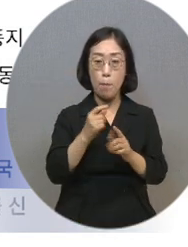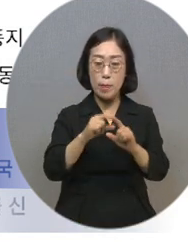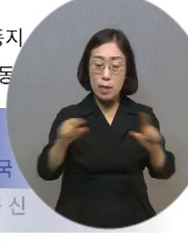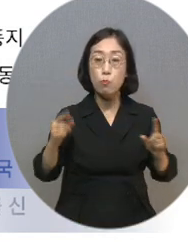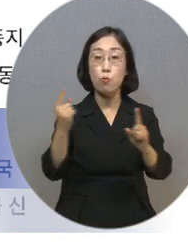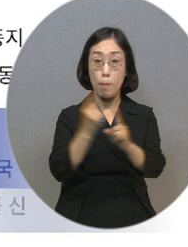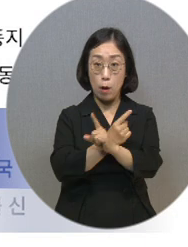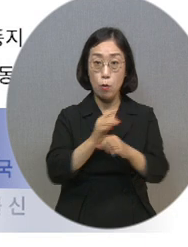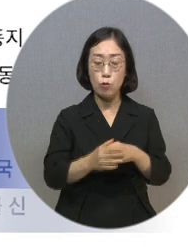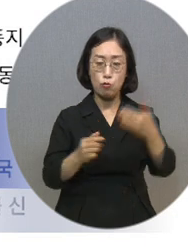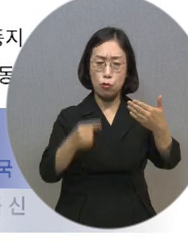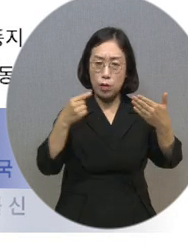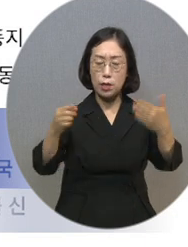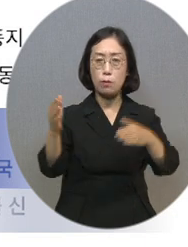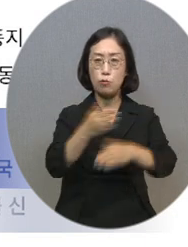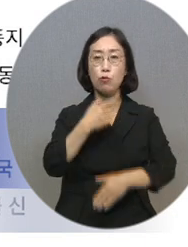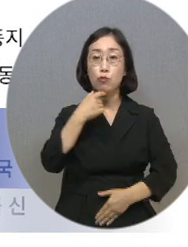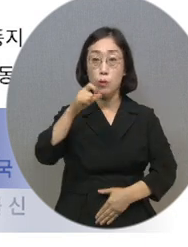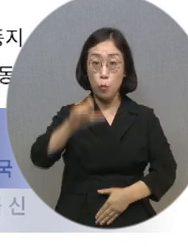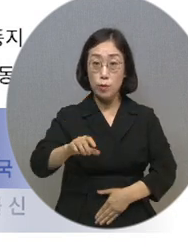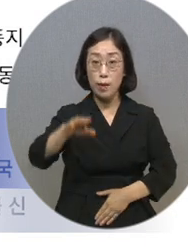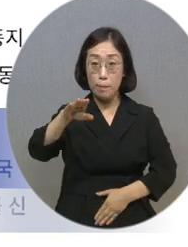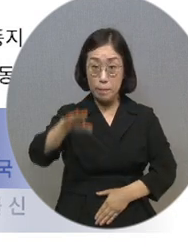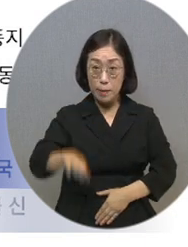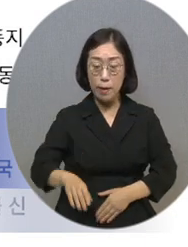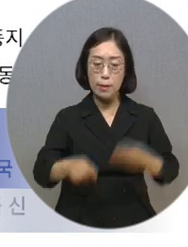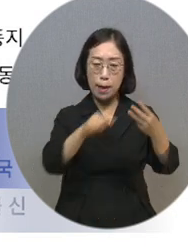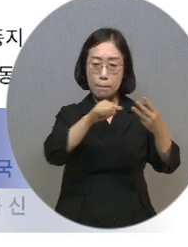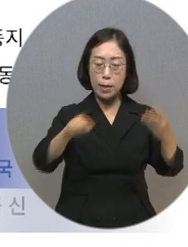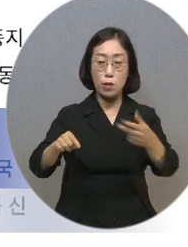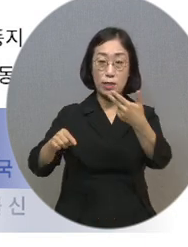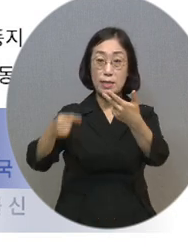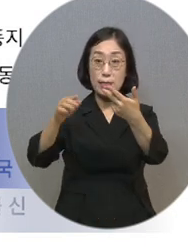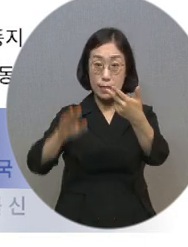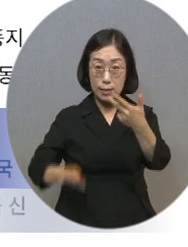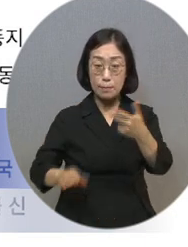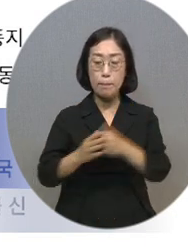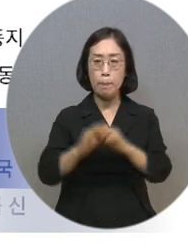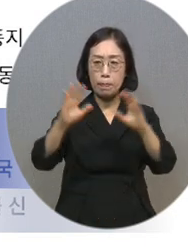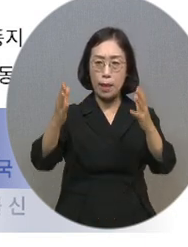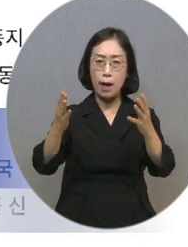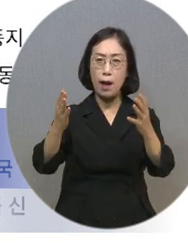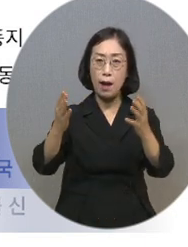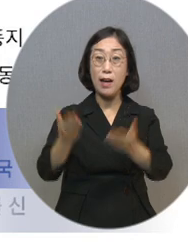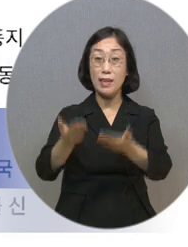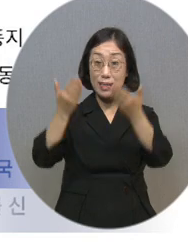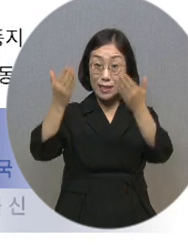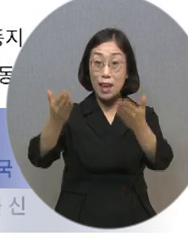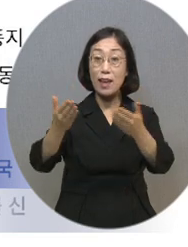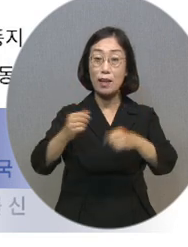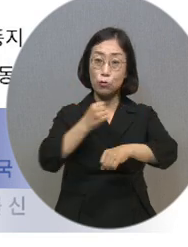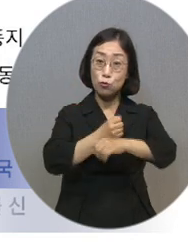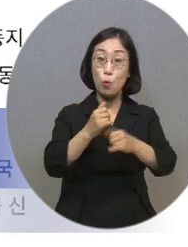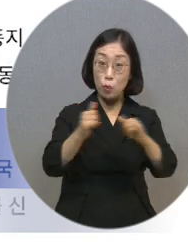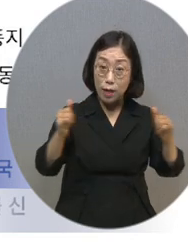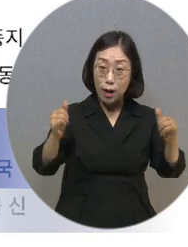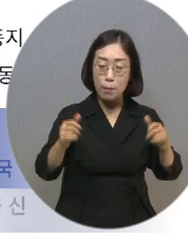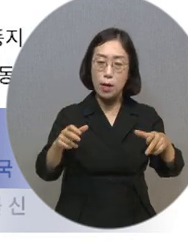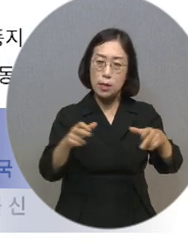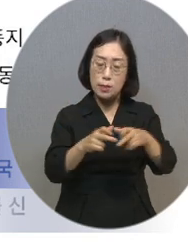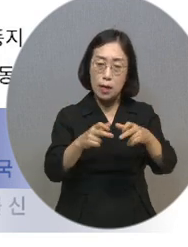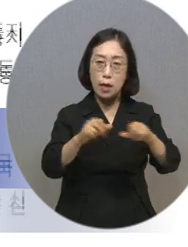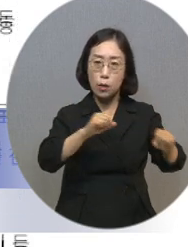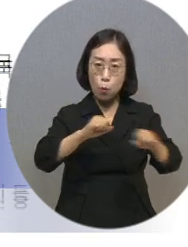9월 1일부터 65세미만 상위 등급 3에서 7급 국가 보훈 대상자에게이 장애인 활동 지원 서비스를